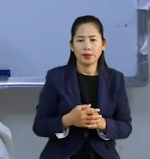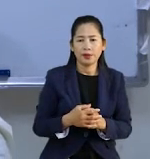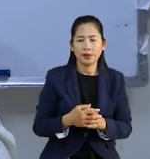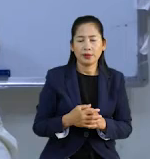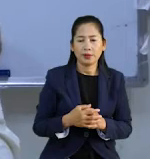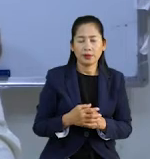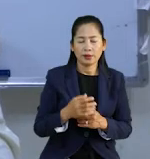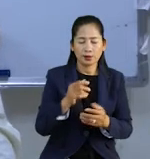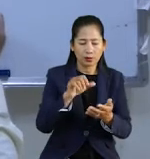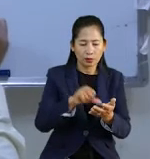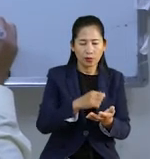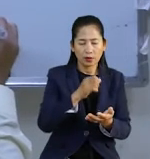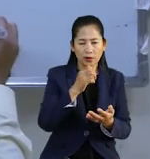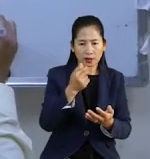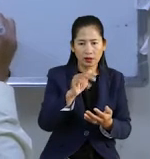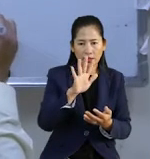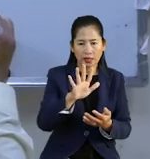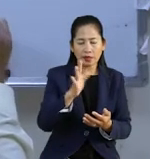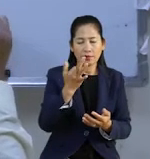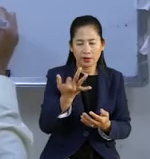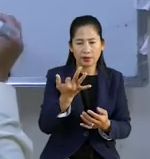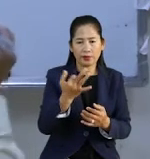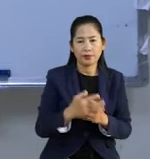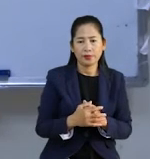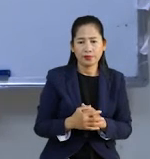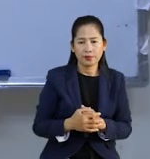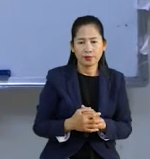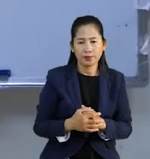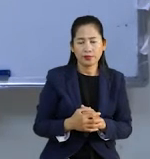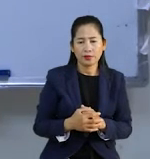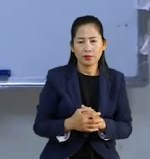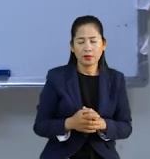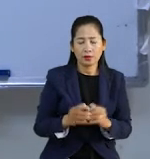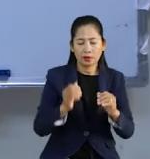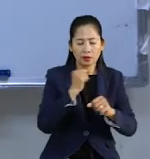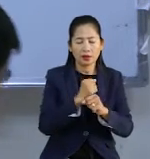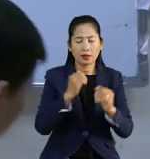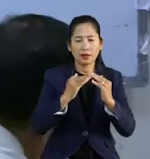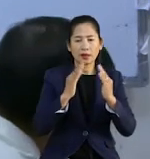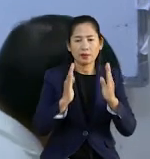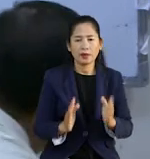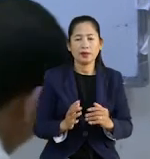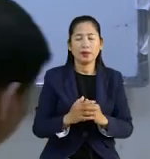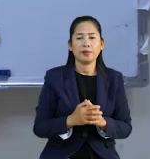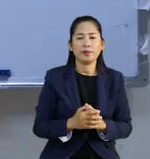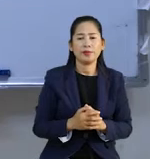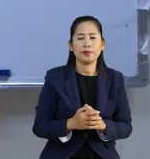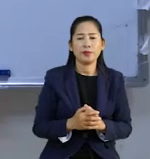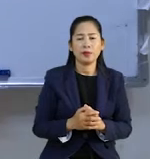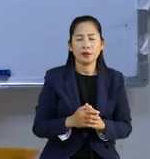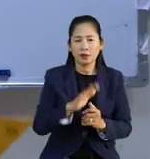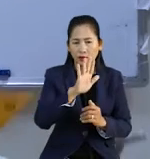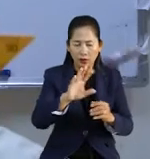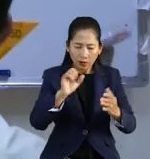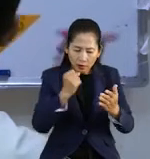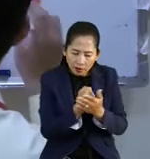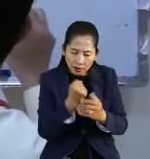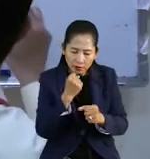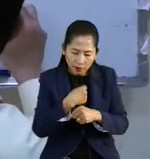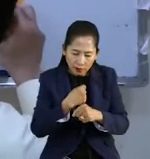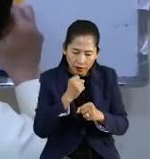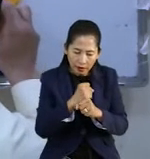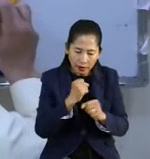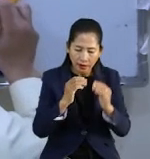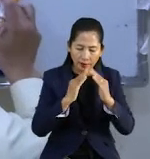ตุ่มปัวตีหาสับรำใบมาเชี่ยใกล้กาเตะจังโคนชี้ยิ้มทุกใกล้กาเตะเ